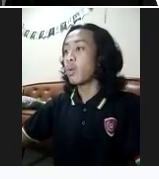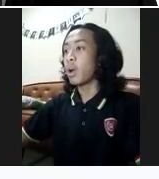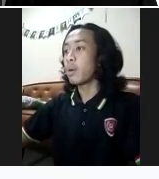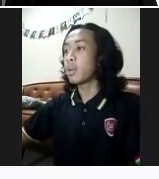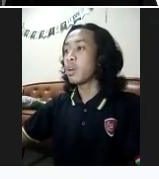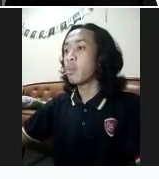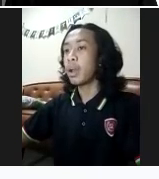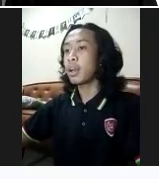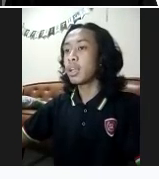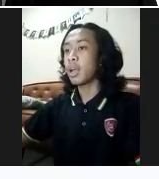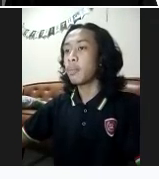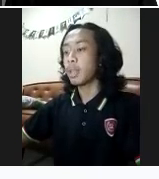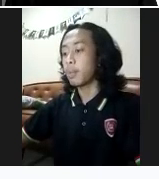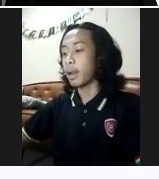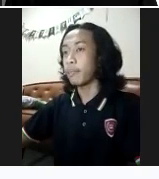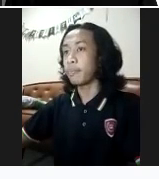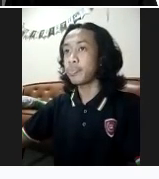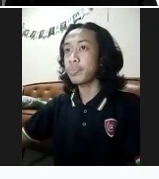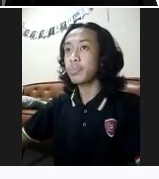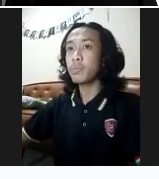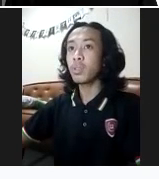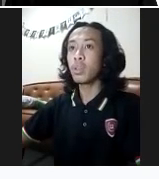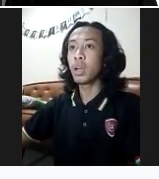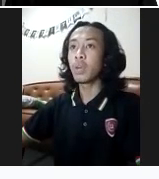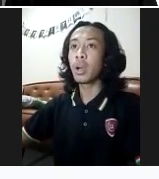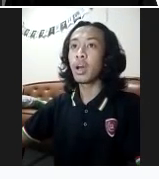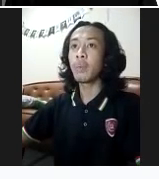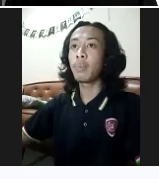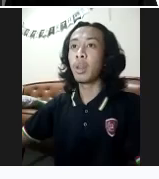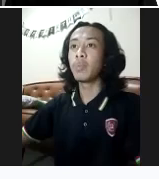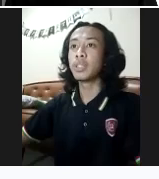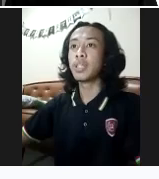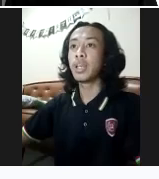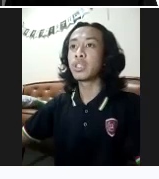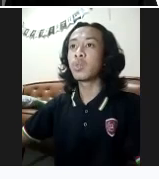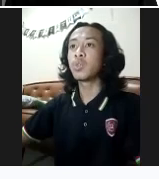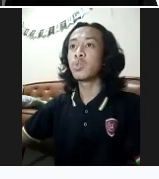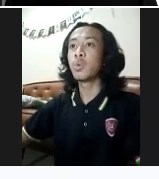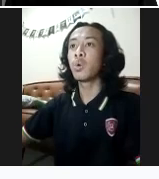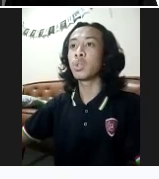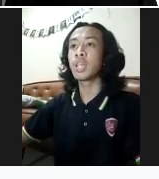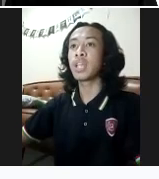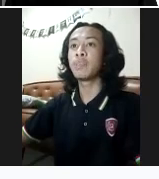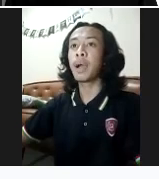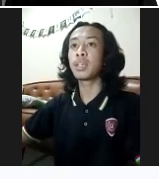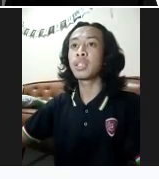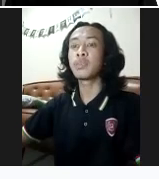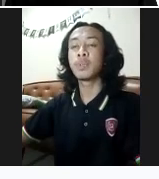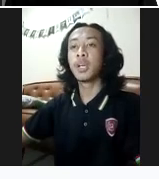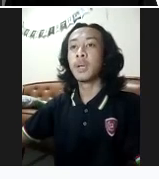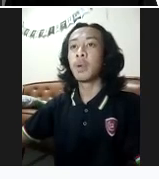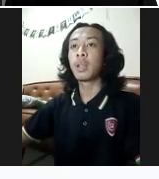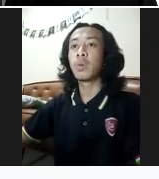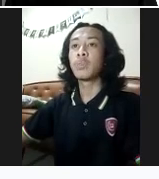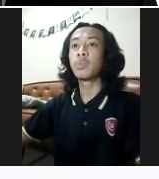ruang berjauhan di taman. Yang kedua ada Pavilion Brazil ISQ 70 Osaka, Jepang